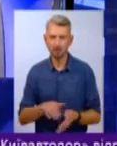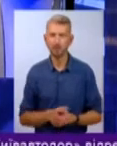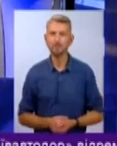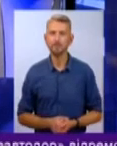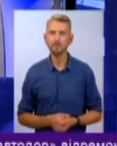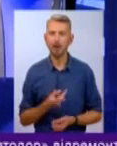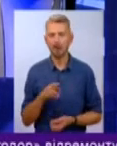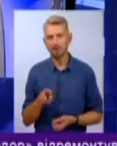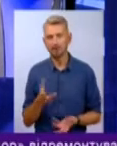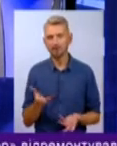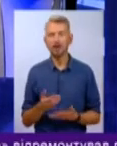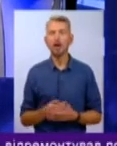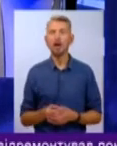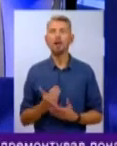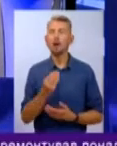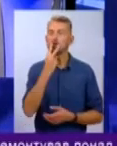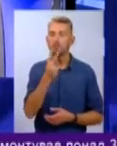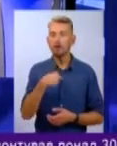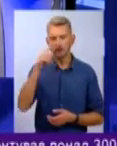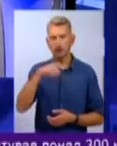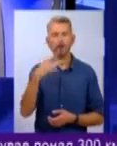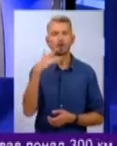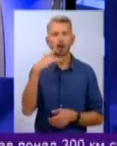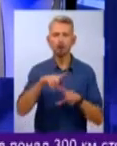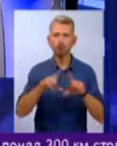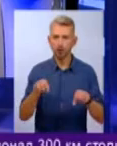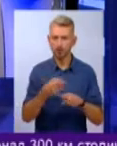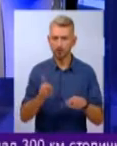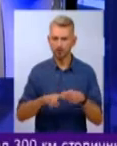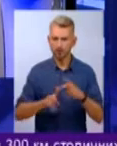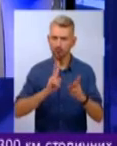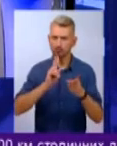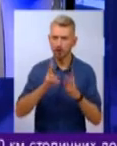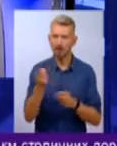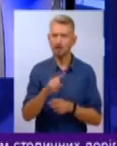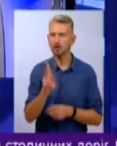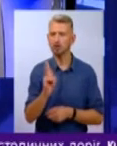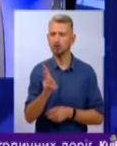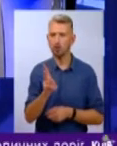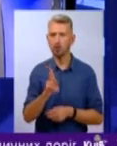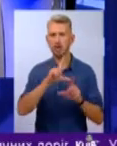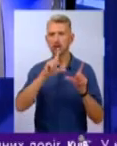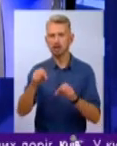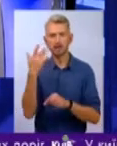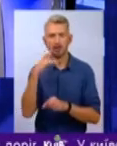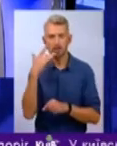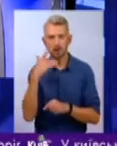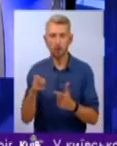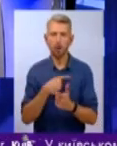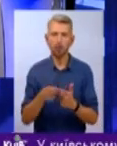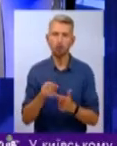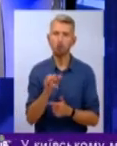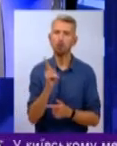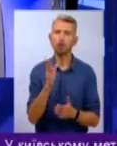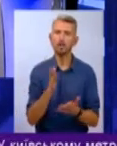Олександр, яке ваше бачення? Я знаю, що в американських школах, і про це скаржаться ті, хто їздив в Америку, або в кого